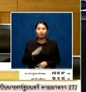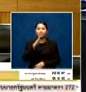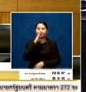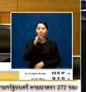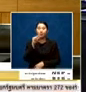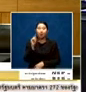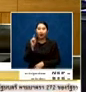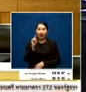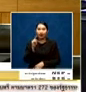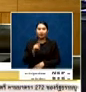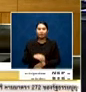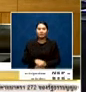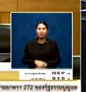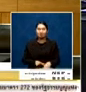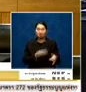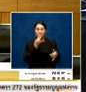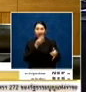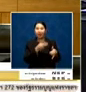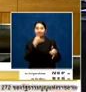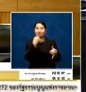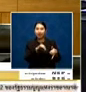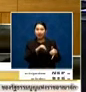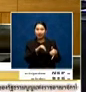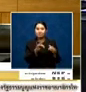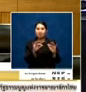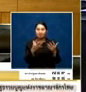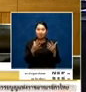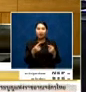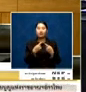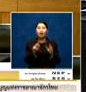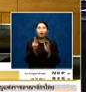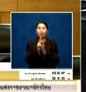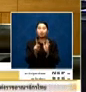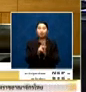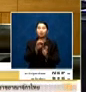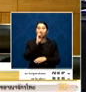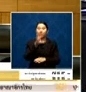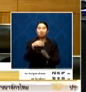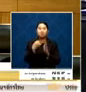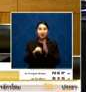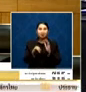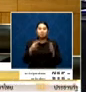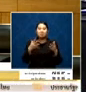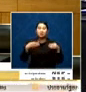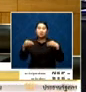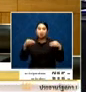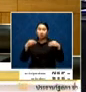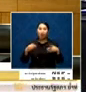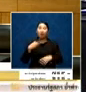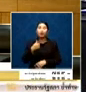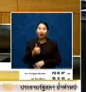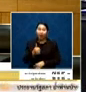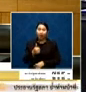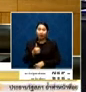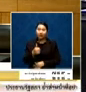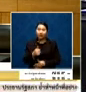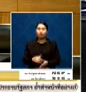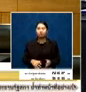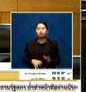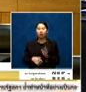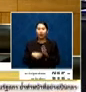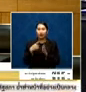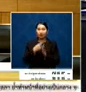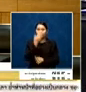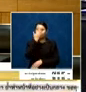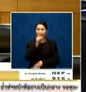ชลน่านศรีแก้วนั้นยกมือเสนอชื่อคุณพิธาลิ้มเจริญรัตน์เป็นนายกรัฐมนตรีคนที่30ของประเทศหลังจากนั้นก็เป็นช่วงเวลาแห่งการอภิปรายไม่มีคนแ